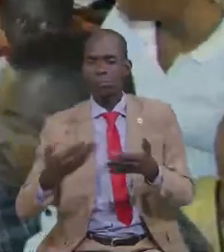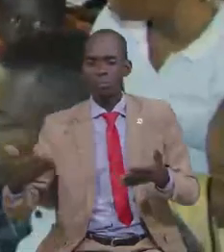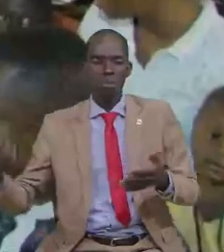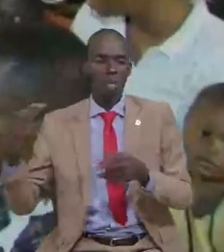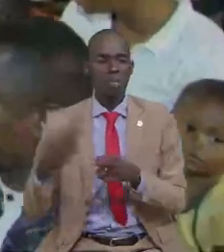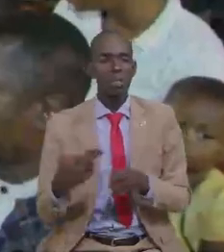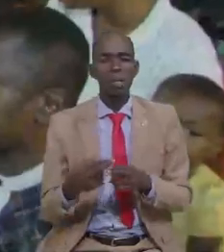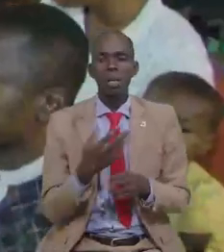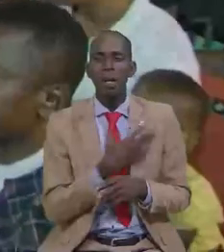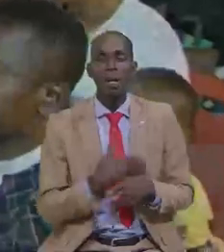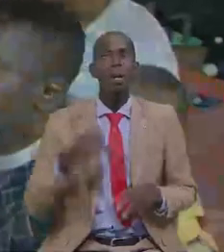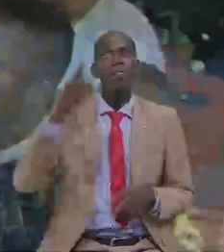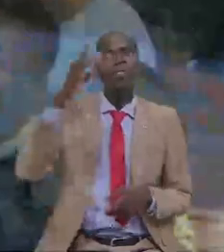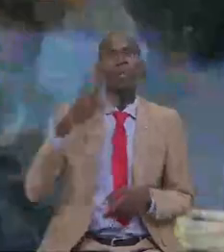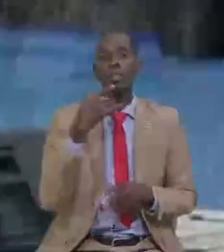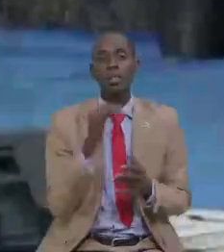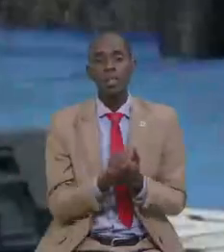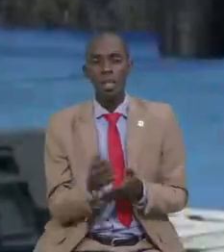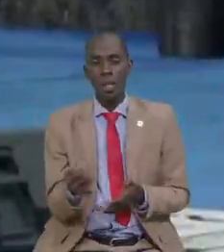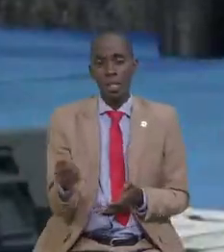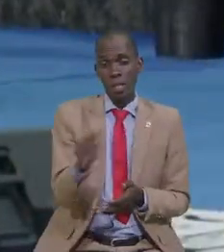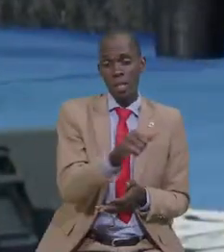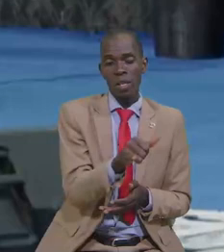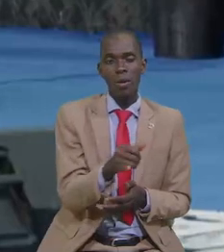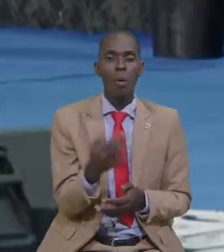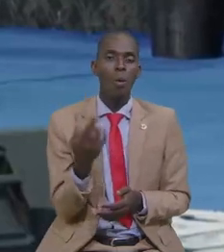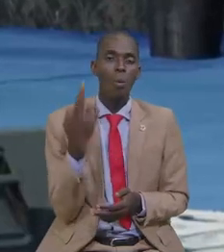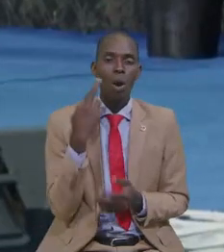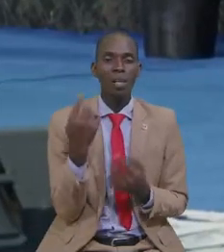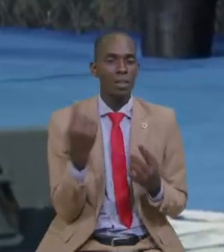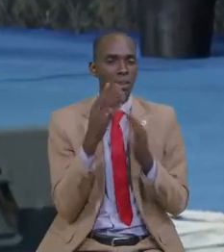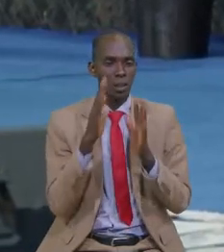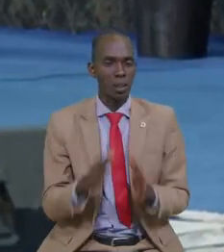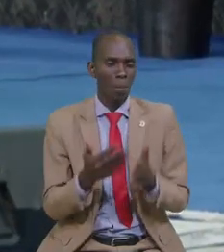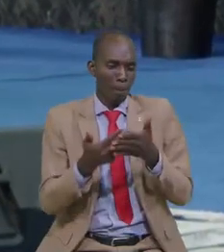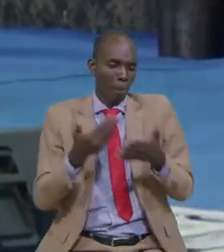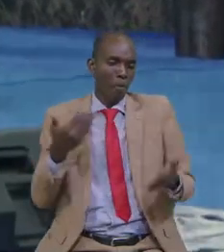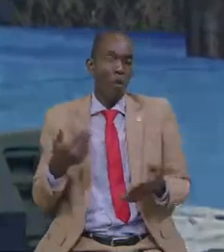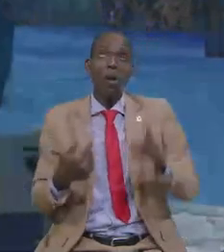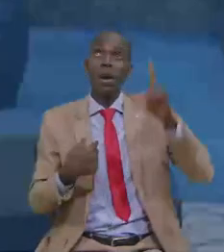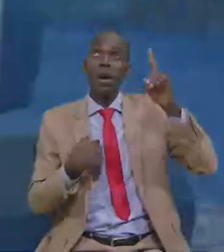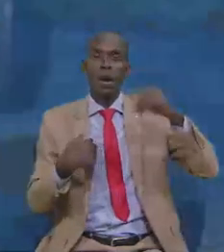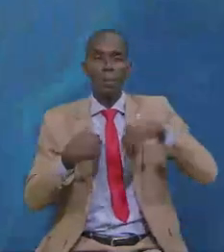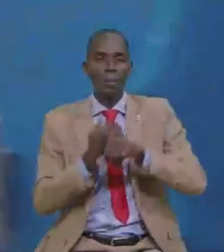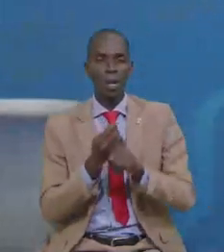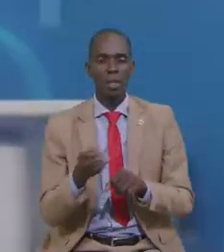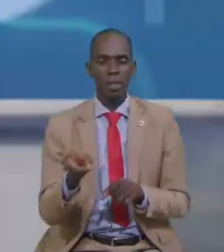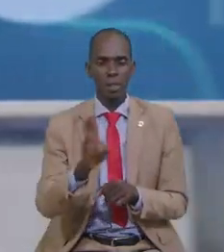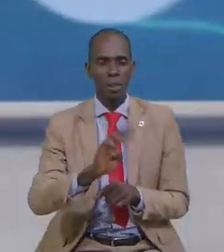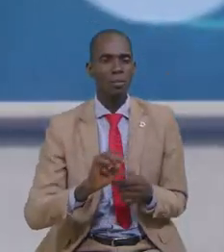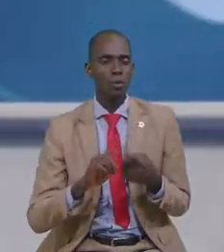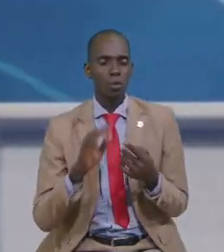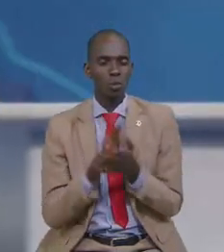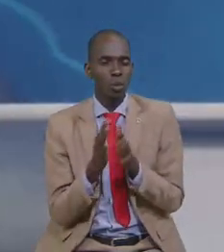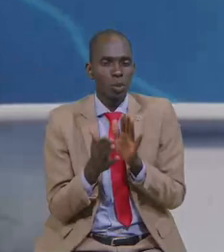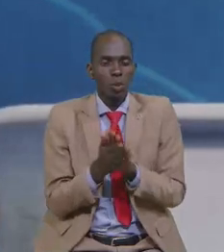ils s'alignent et Dieu dit qu'ils étaient pécheurs, je les ai rendus saints. Viens,